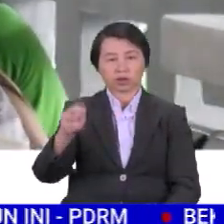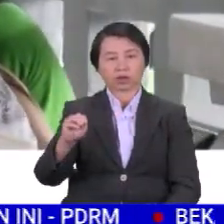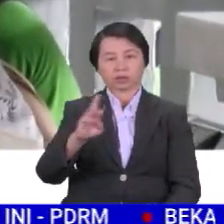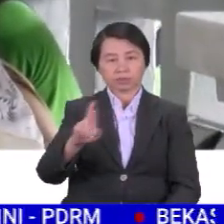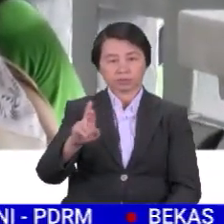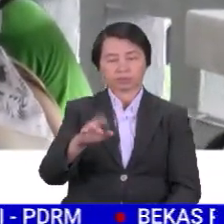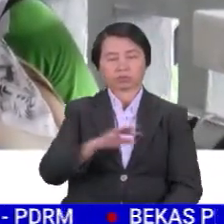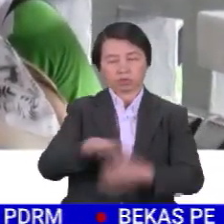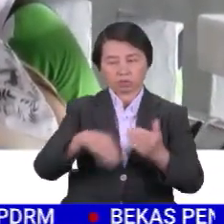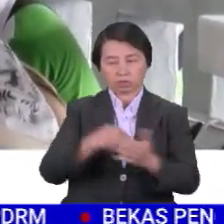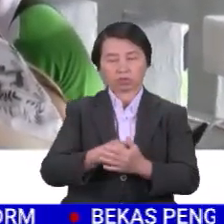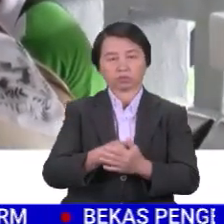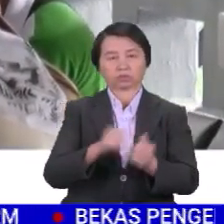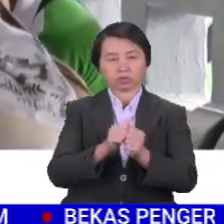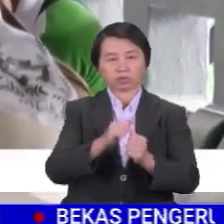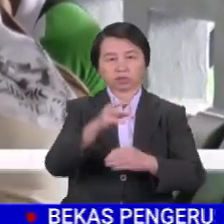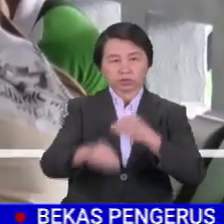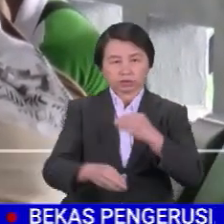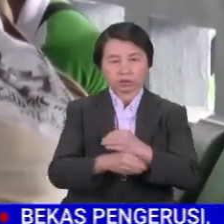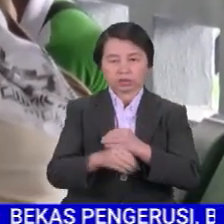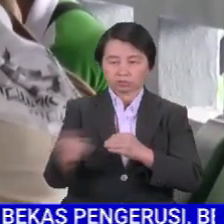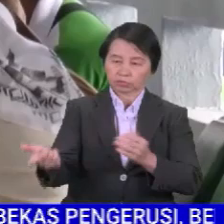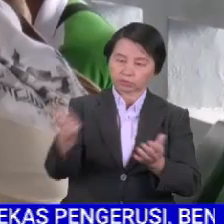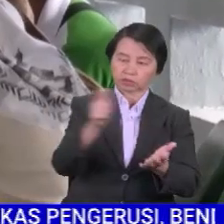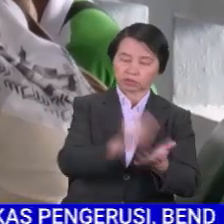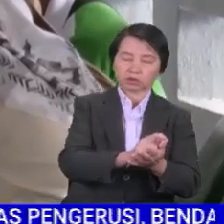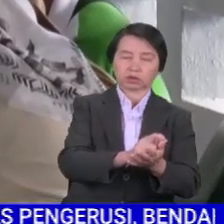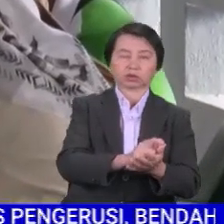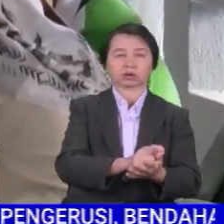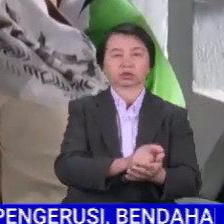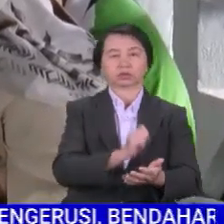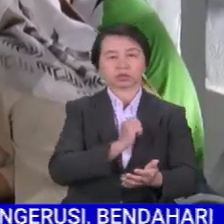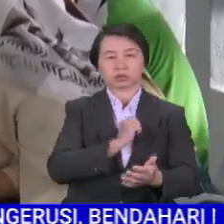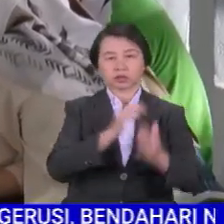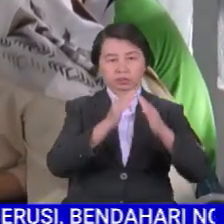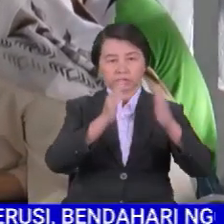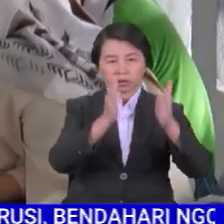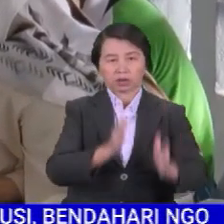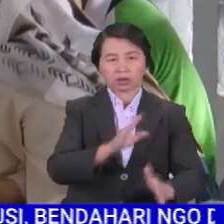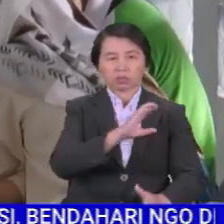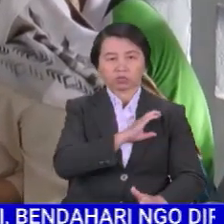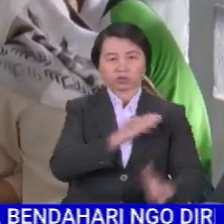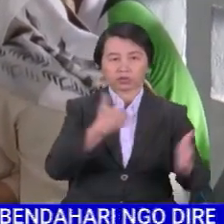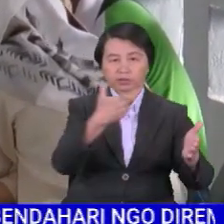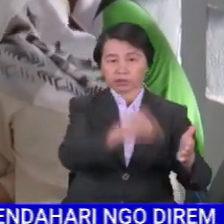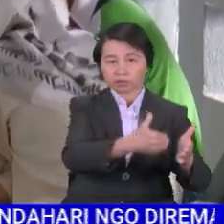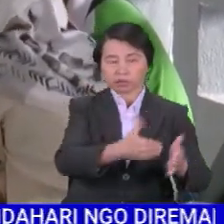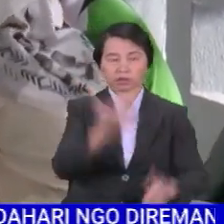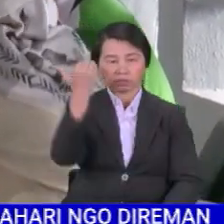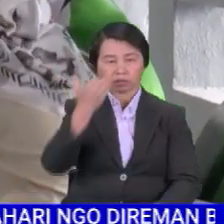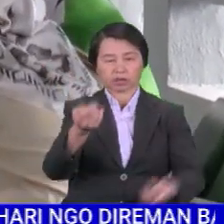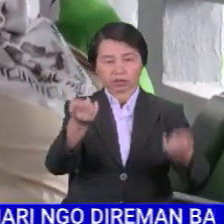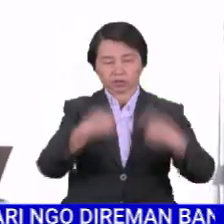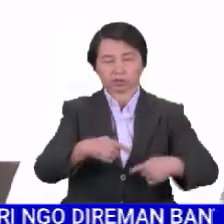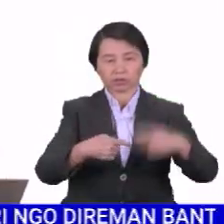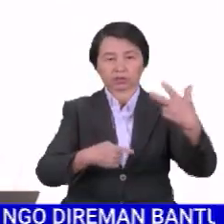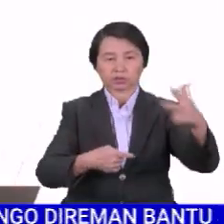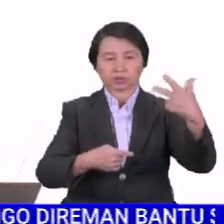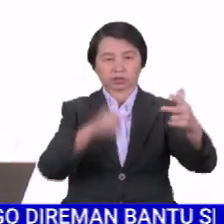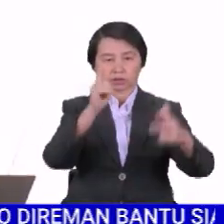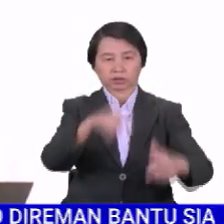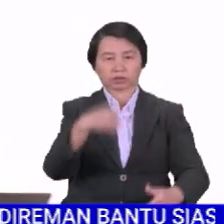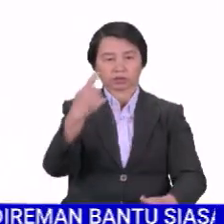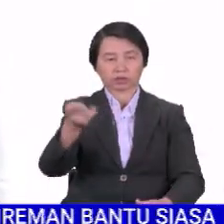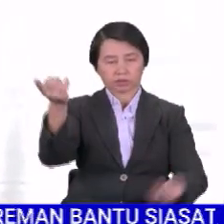pertuduhan dengan syarat tambahan perlu melapor diri setiap bulan di Balai Polis berhampiran mahkamah menetapkan 13 Februari depan untuk